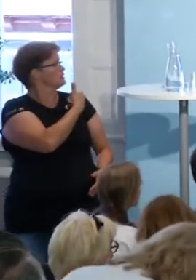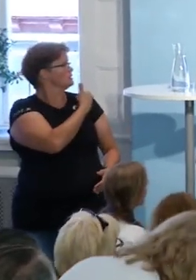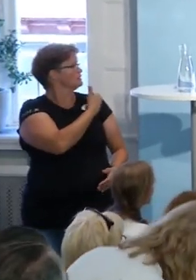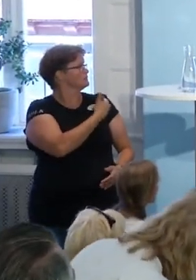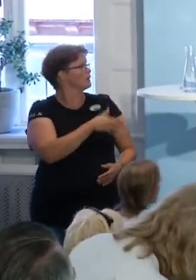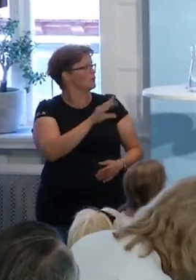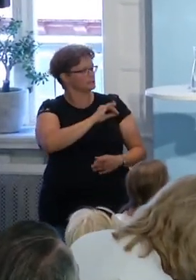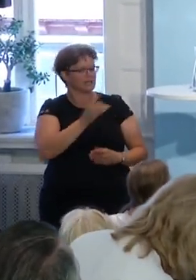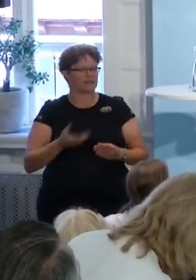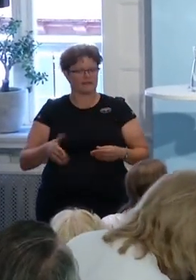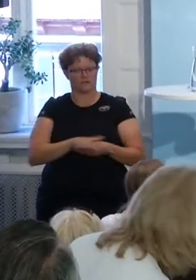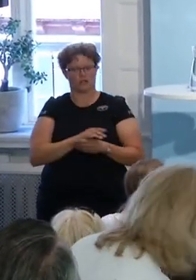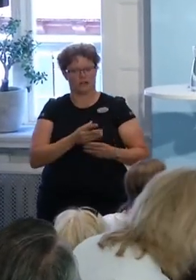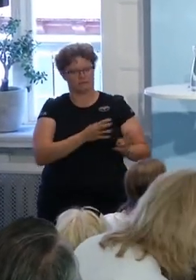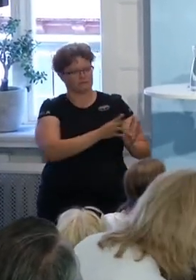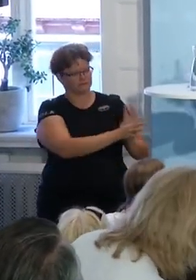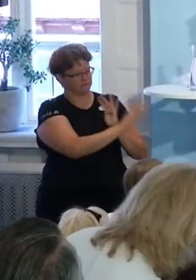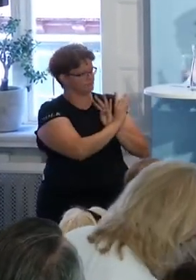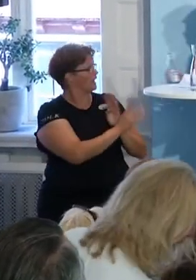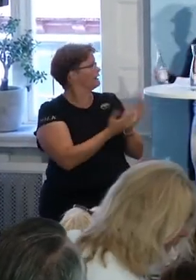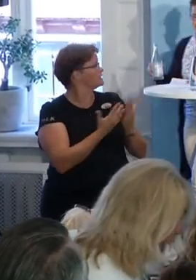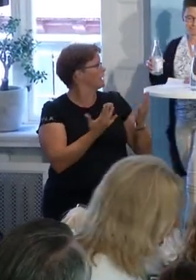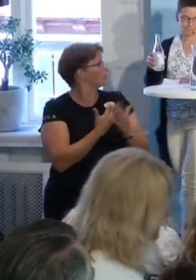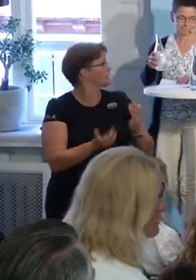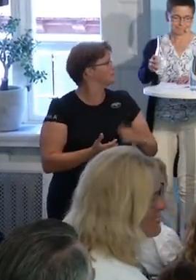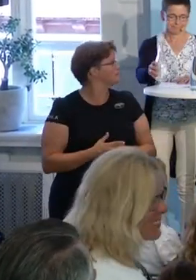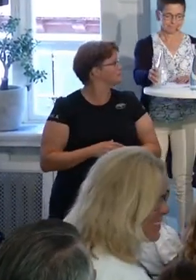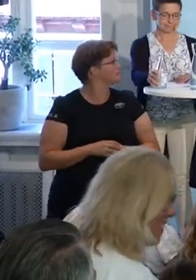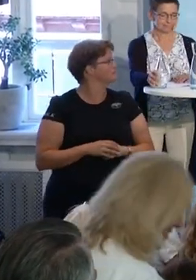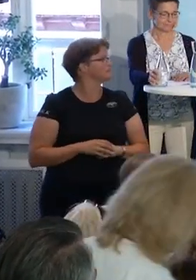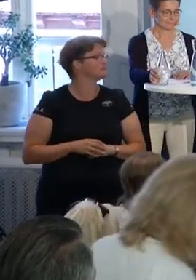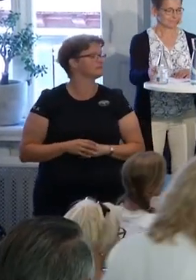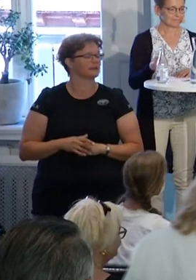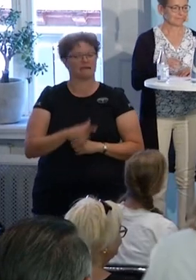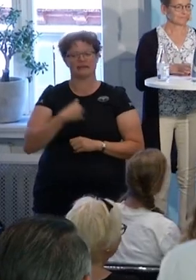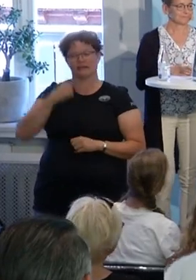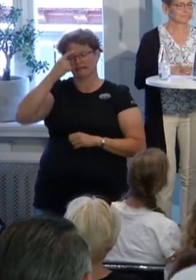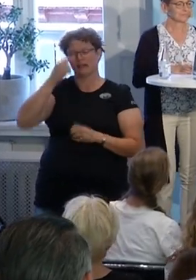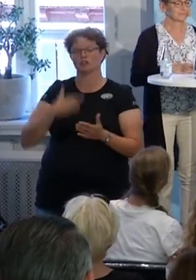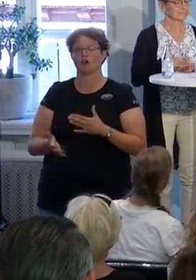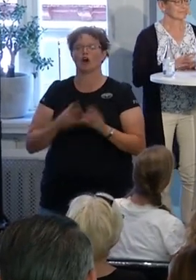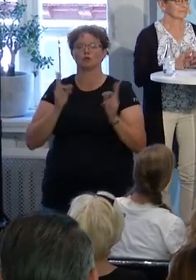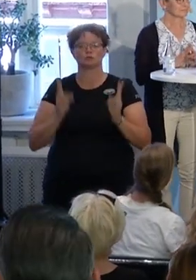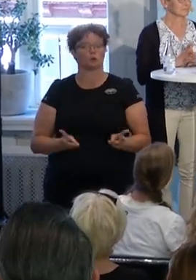Så fyller vi på sen efterhand. Så här tänkte vi göra.